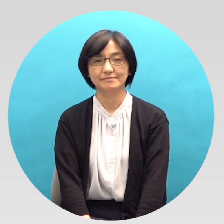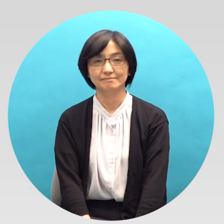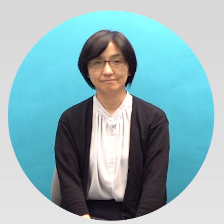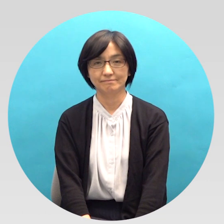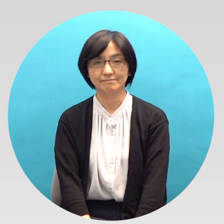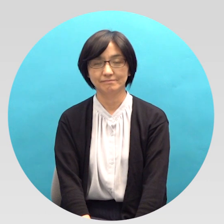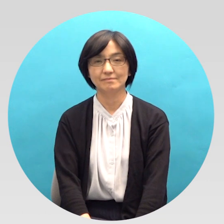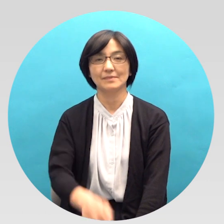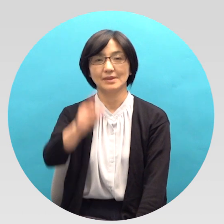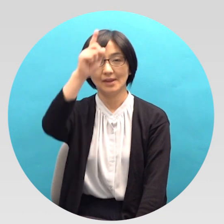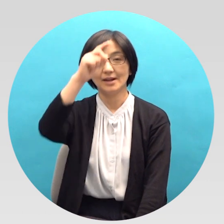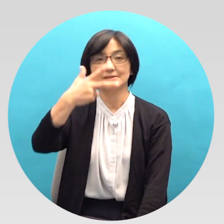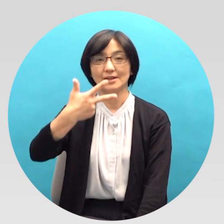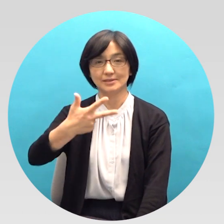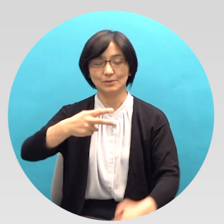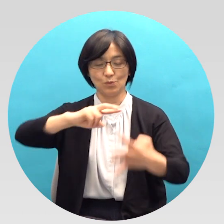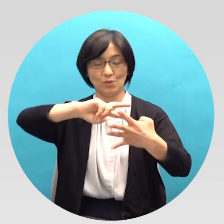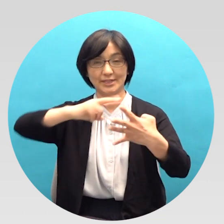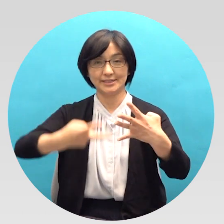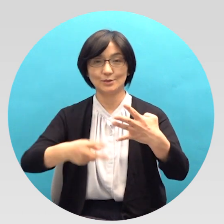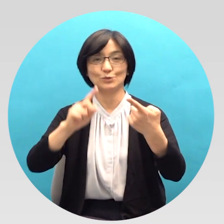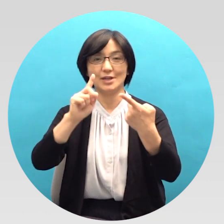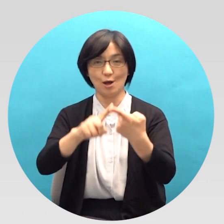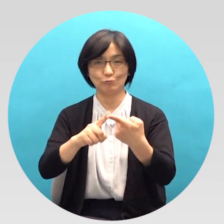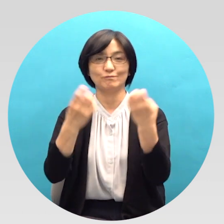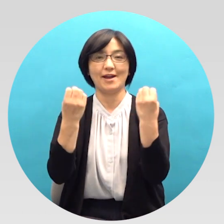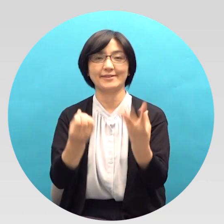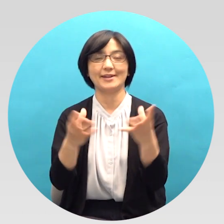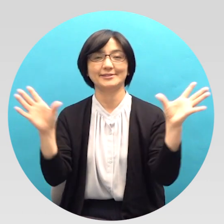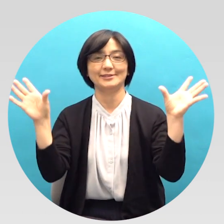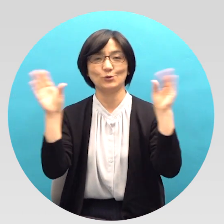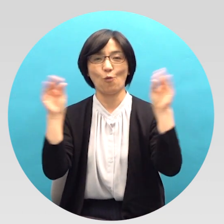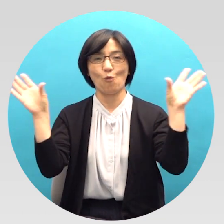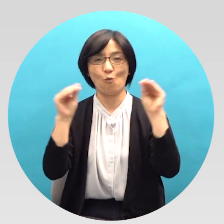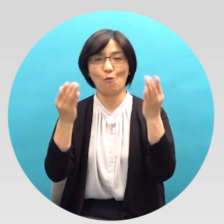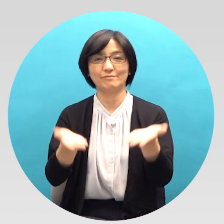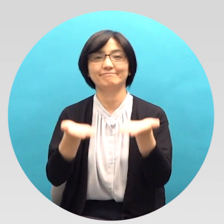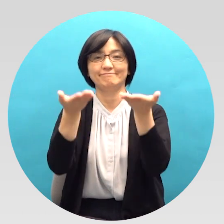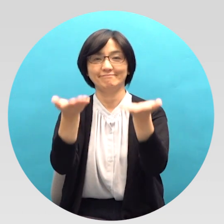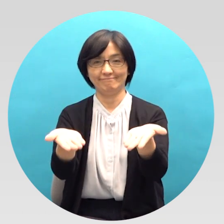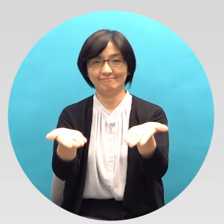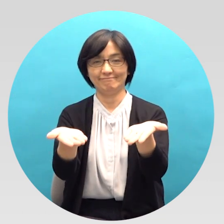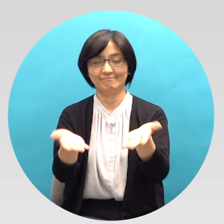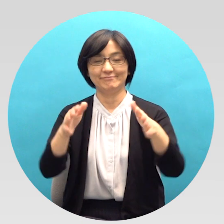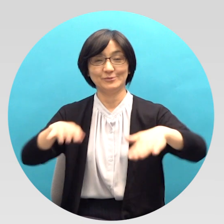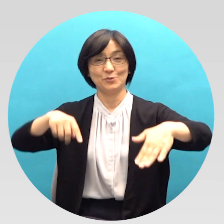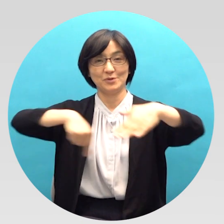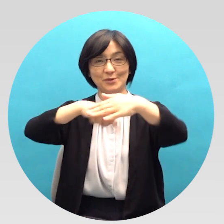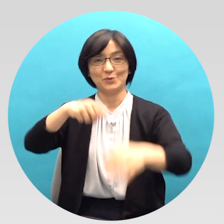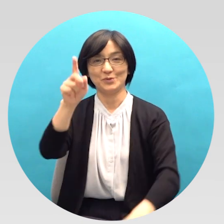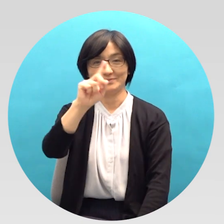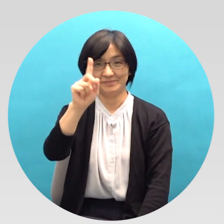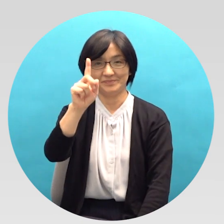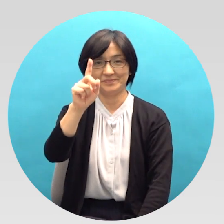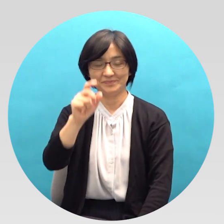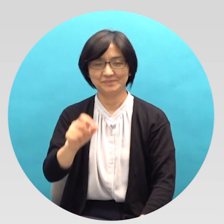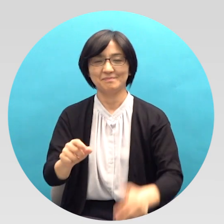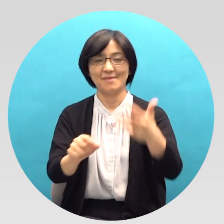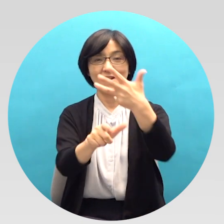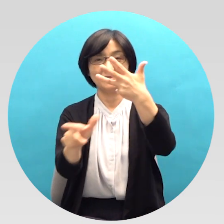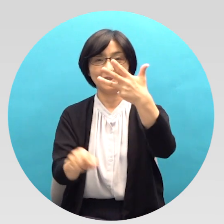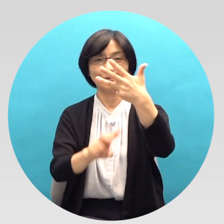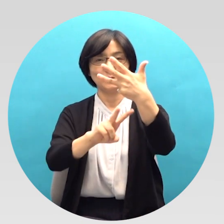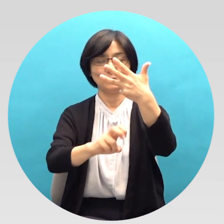毎回高崎市の旬の話題をお送りする高崎もぎたて情報。今回は今月